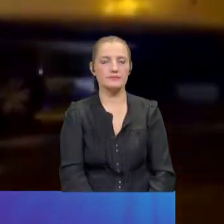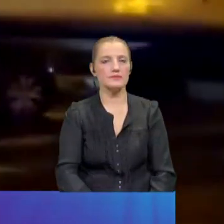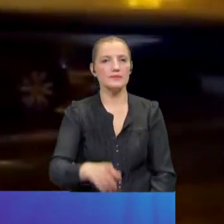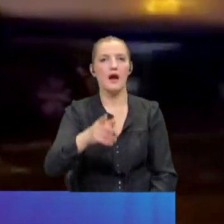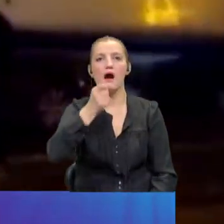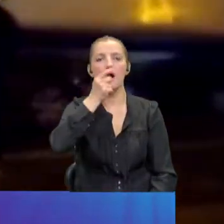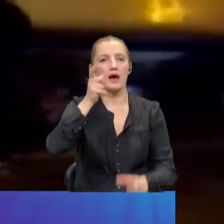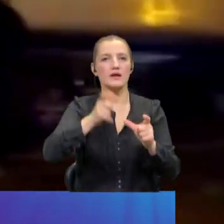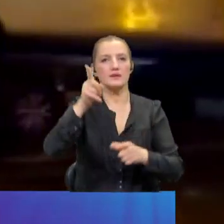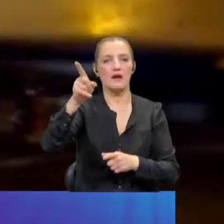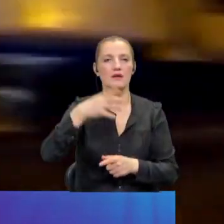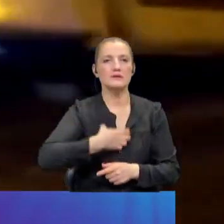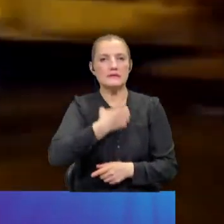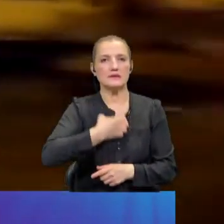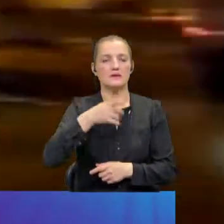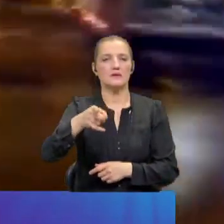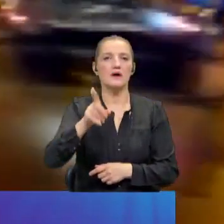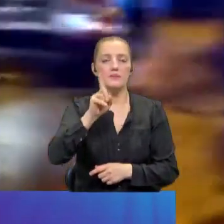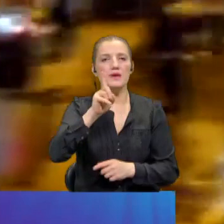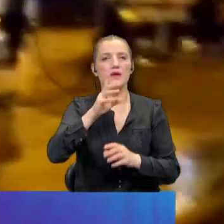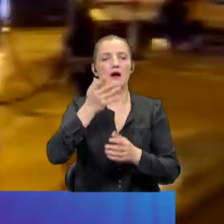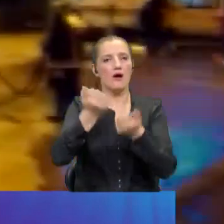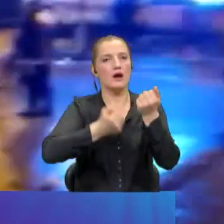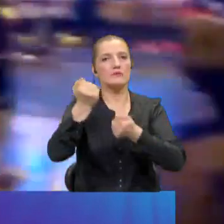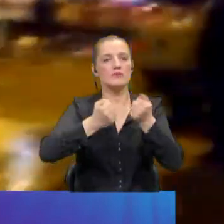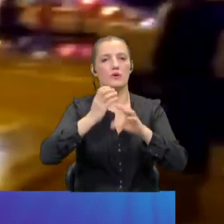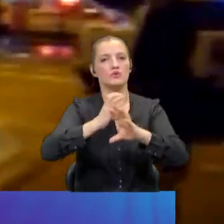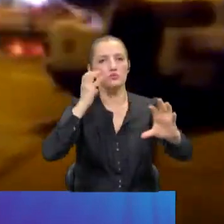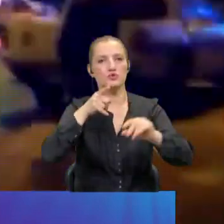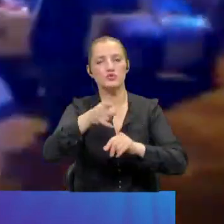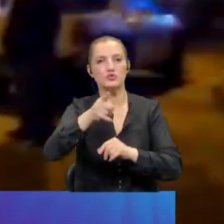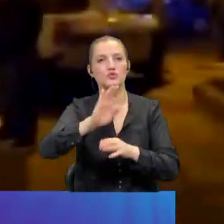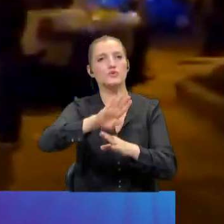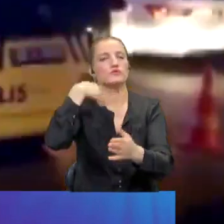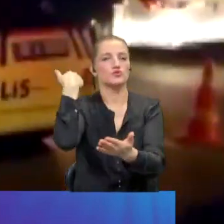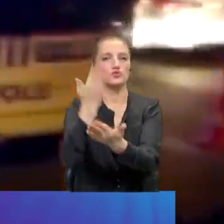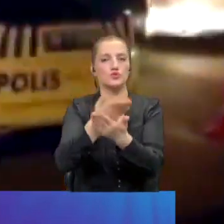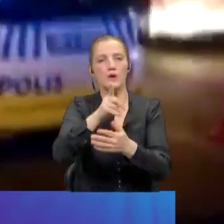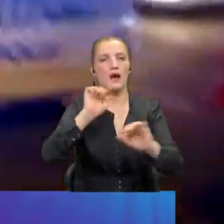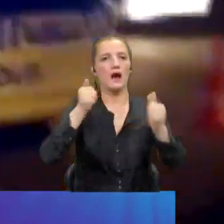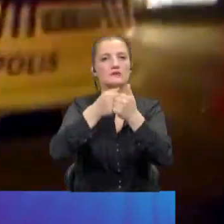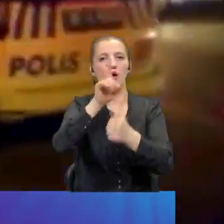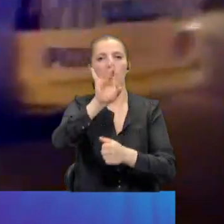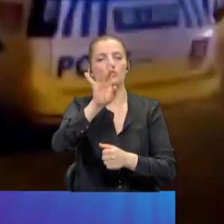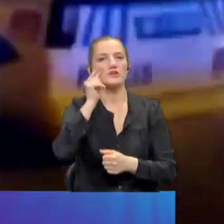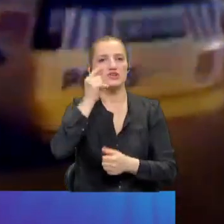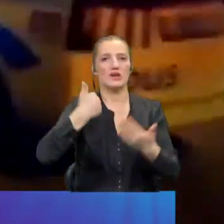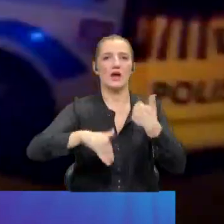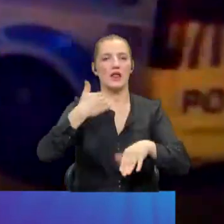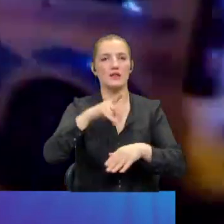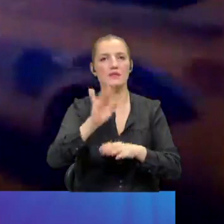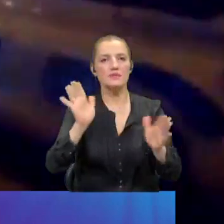bu Başkentte yürekler ağza geldi seyir halindeki bir otobüs otomobillerin üzerine devrildi kazada 14 kişi